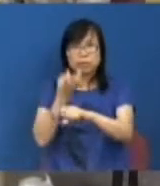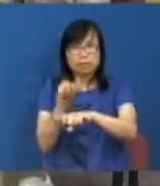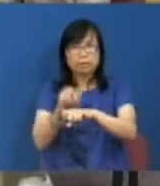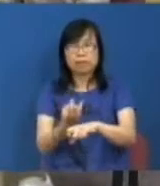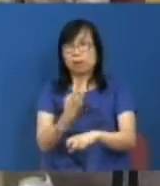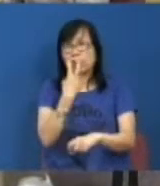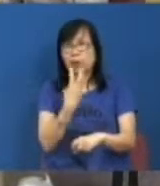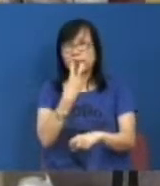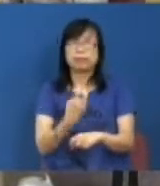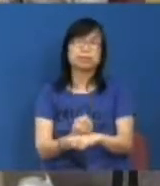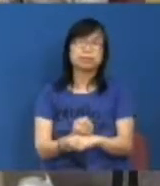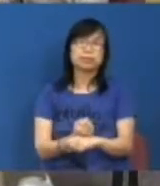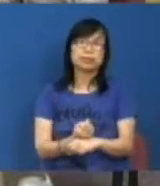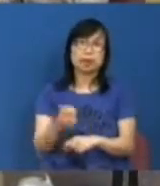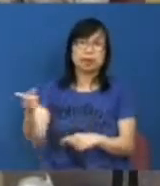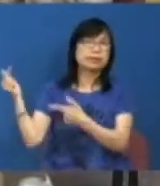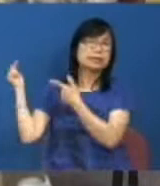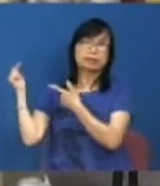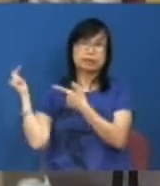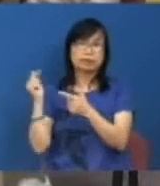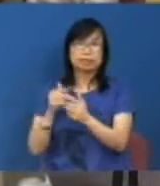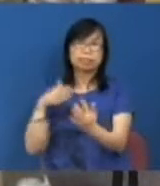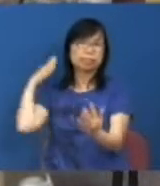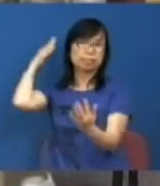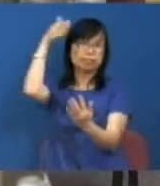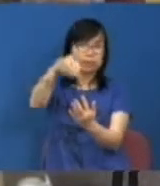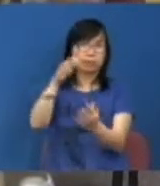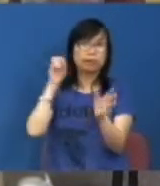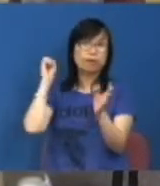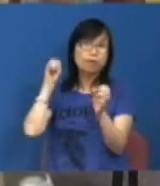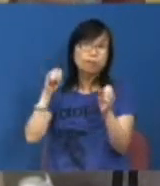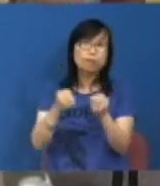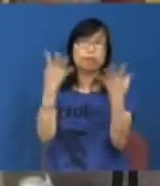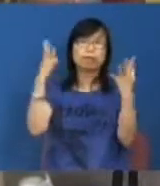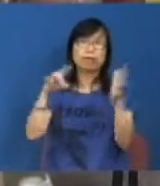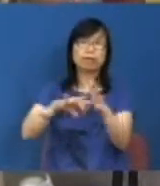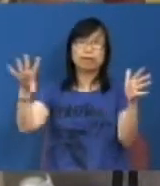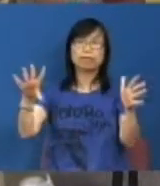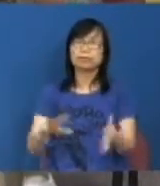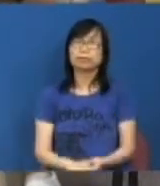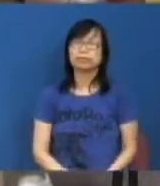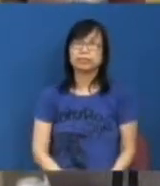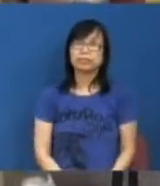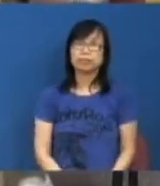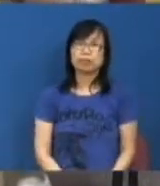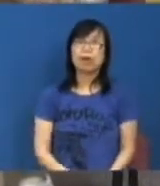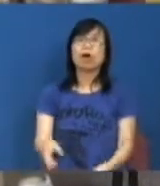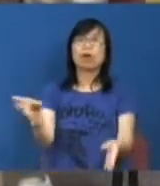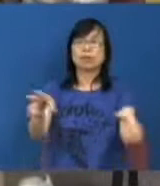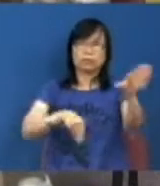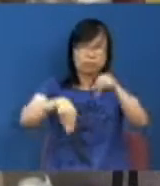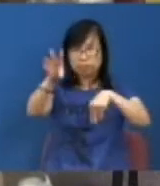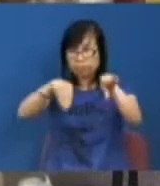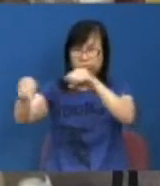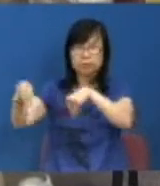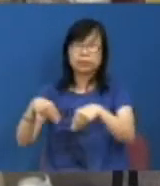啲 小朋友，或者直接可攞嚟發電都得嘅。 係啊，咁但係不如咁，因為咧佢個 range 咧，佢真係要收集翻嘅。咁如果